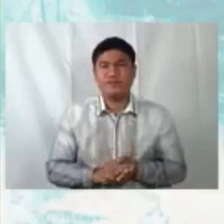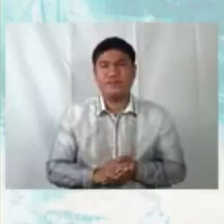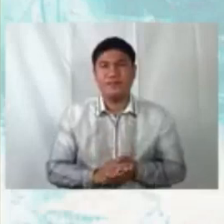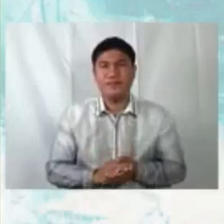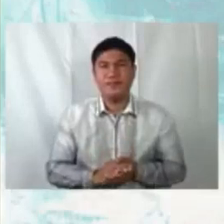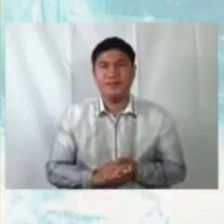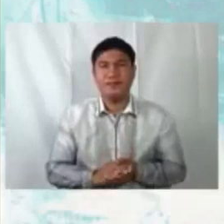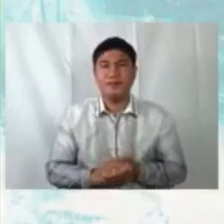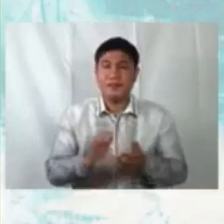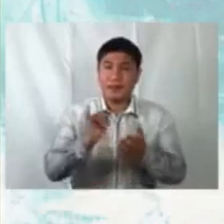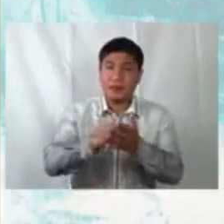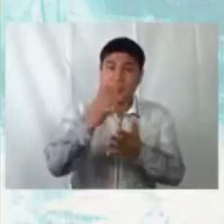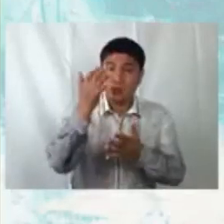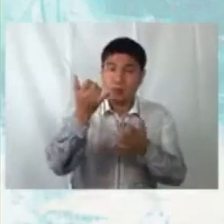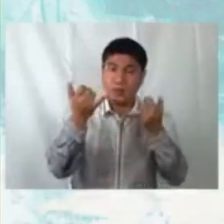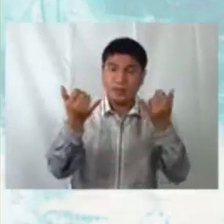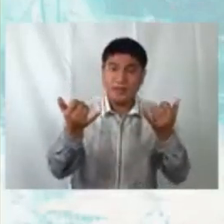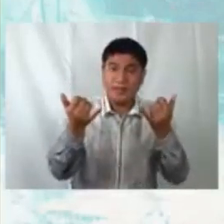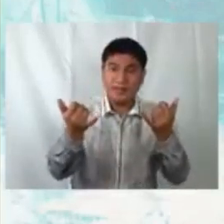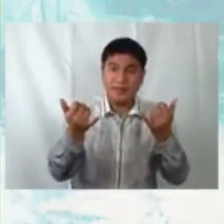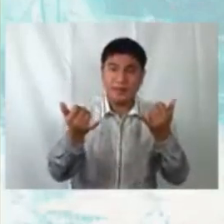Kaya ang sinasabi natin dito,